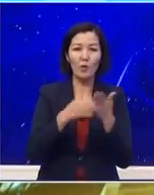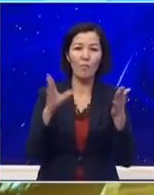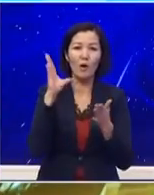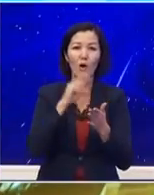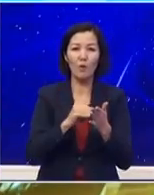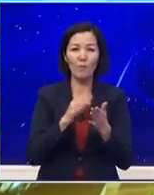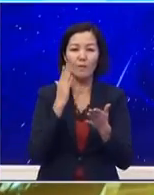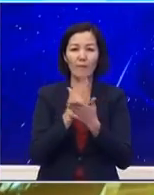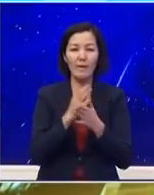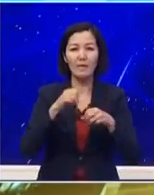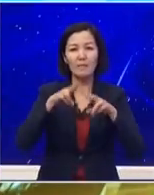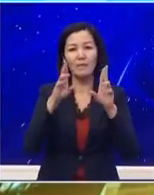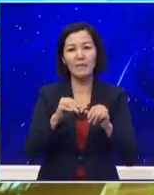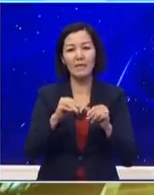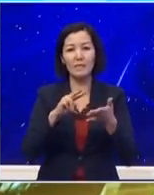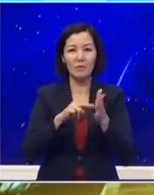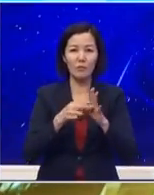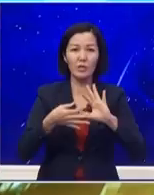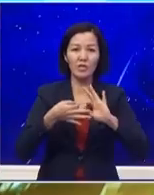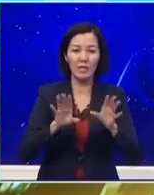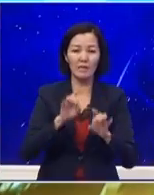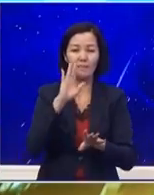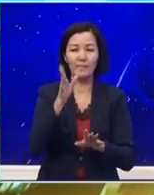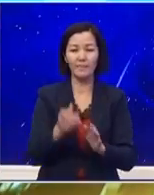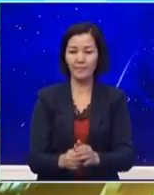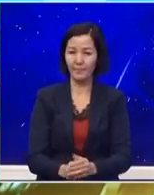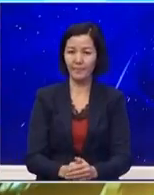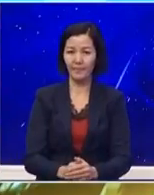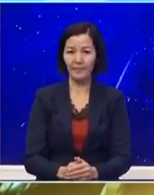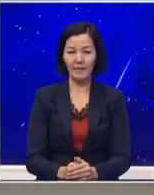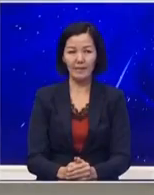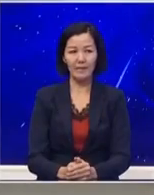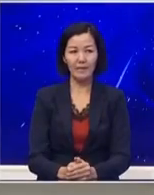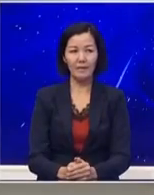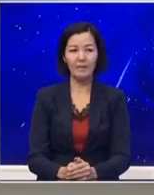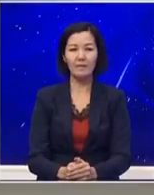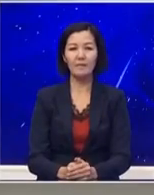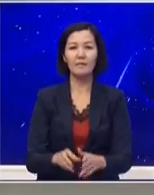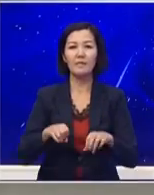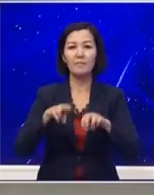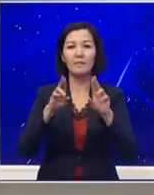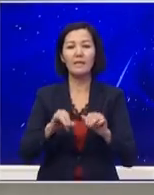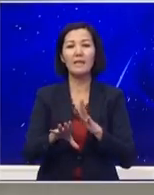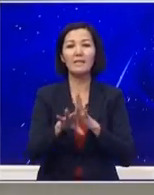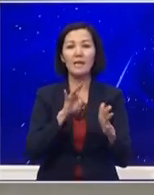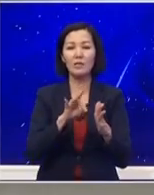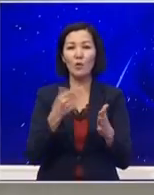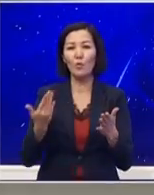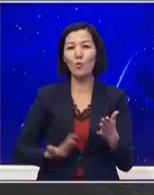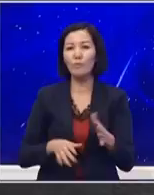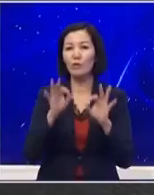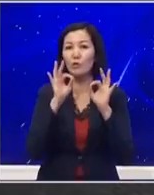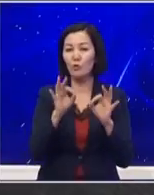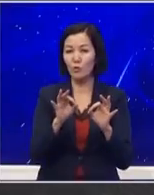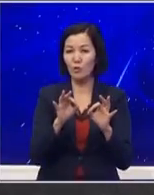мамандықтарды болжады. Тілшіміз Мәдина Берікқызы сараптап көрді. Мамандық таңдау, өміріміздің бір кірпішін дұрыс